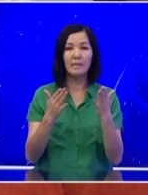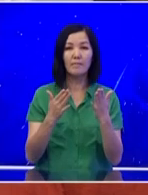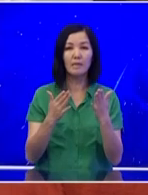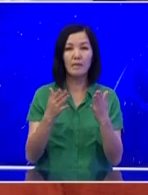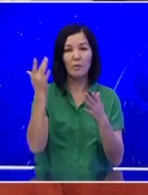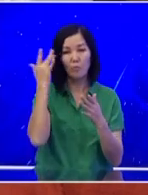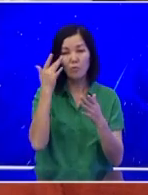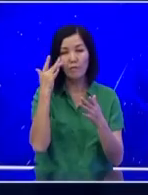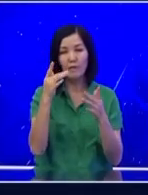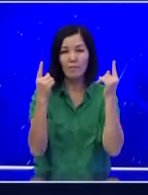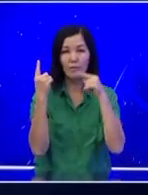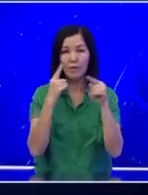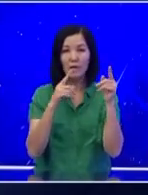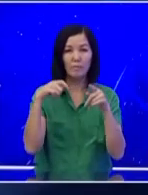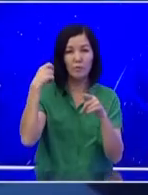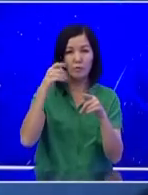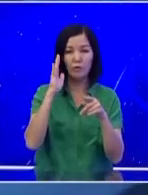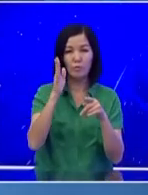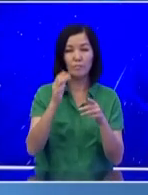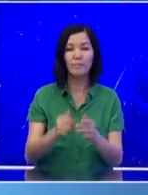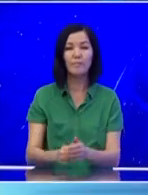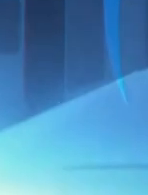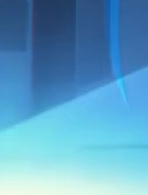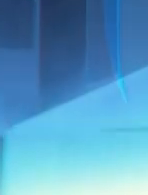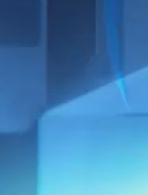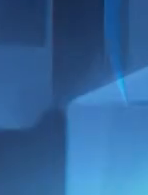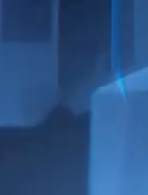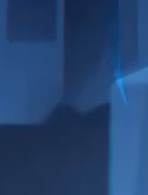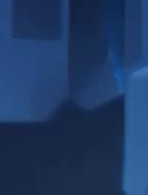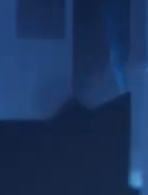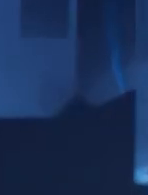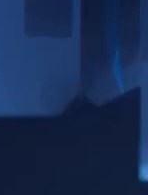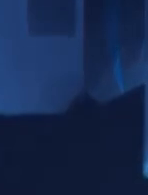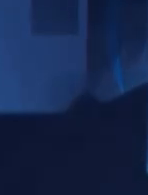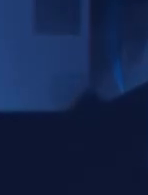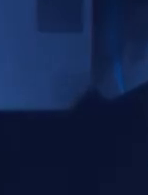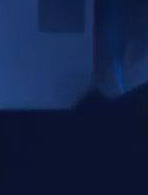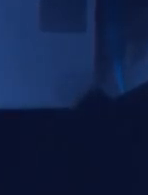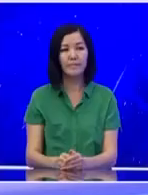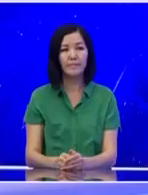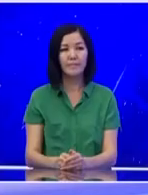мультфильм шығармақ ниетте. Мадина Берікқызы, Нұржан Мұқанов, Жетісу телеарнасы.